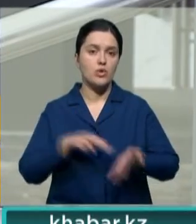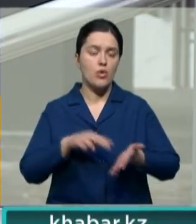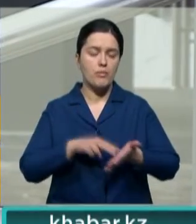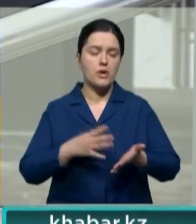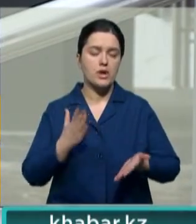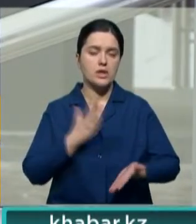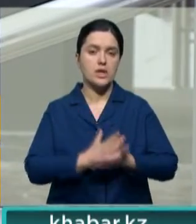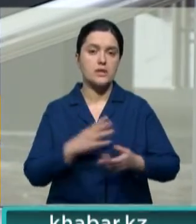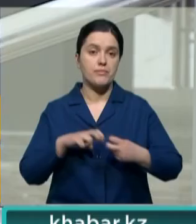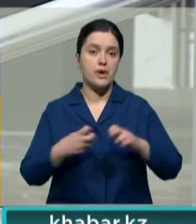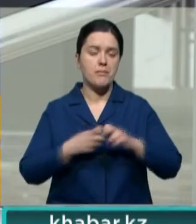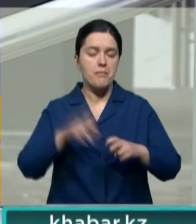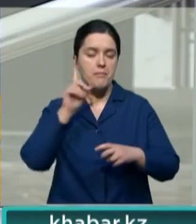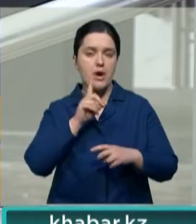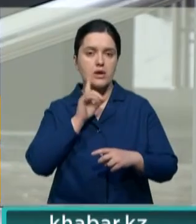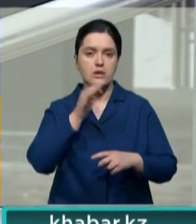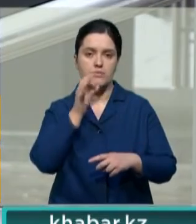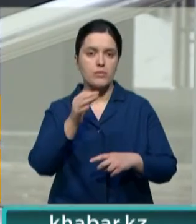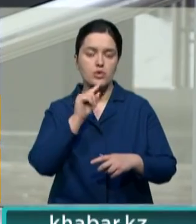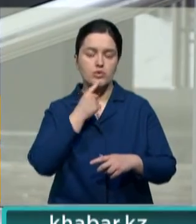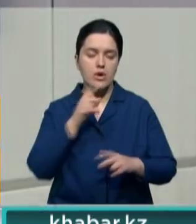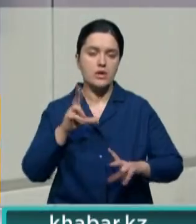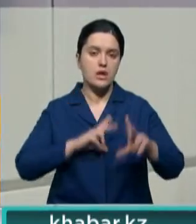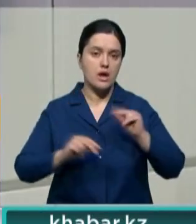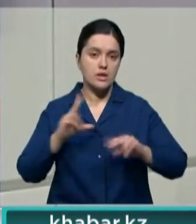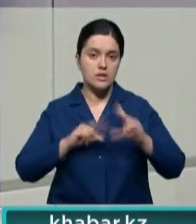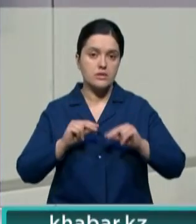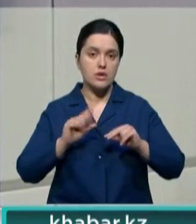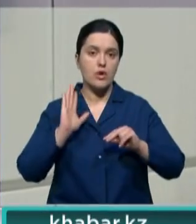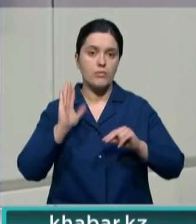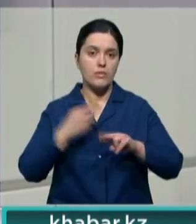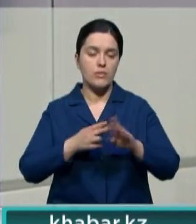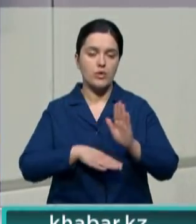здесь есть проблемы, поэтому пока предсказать сложно. Надеемся, что как минимум мы повторим те же самые цифры.